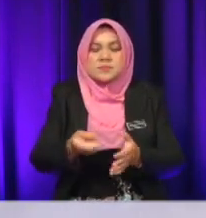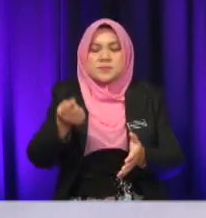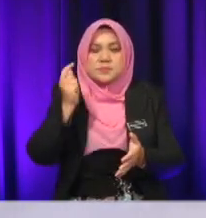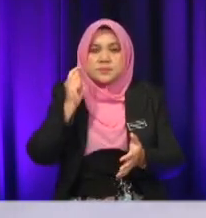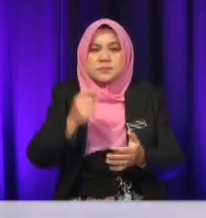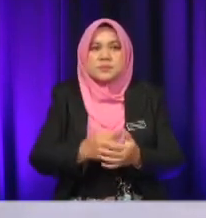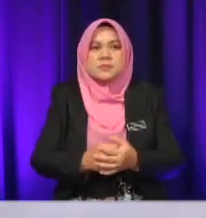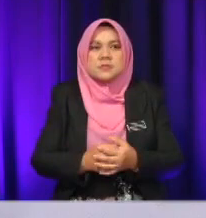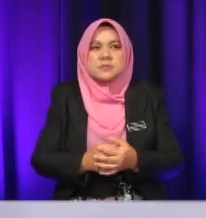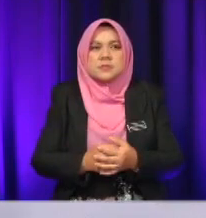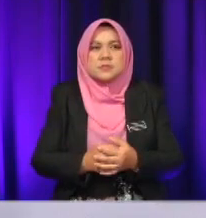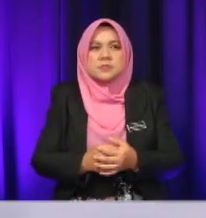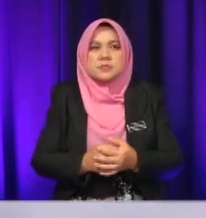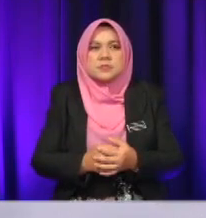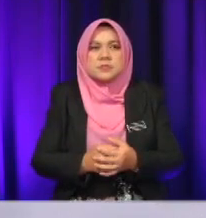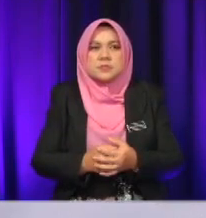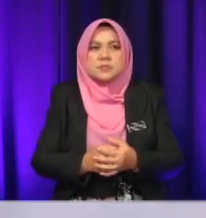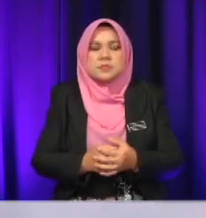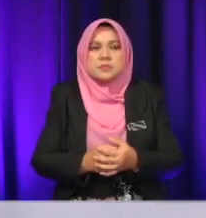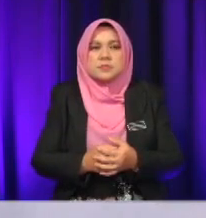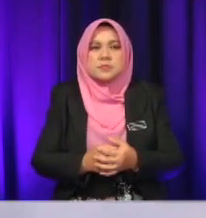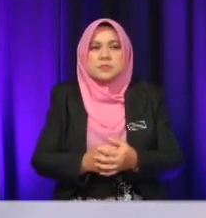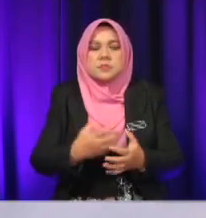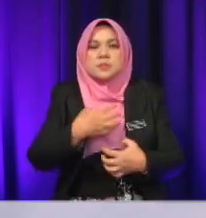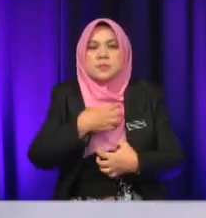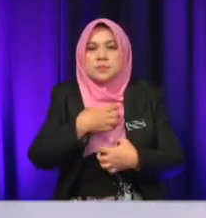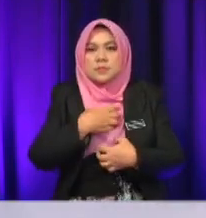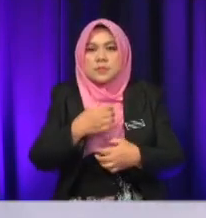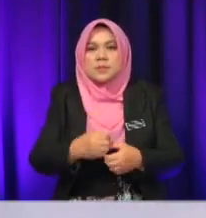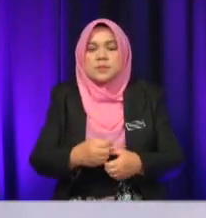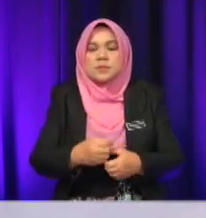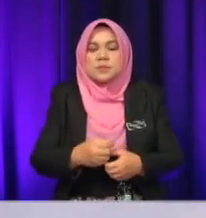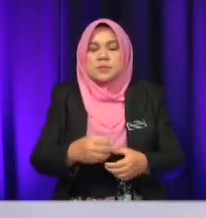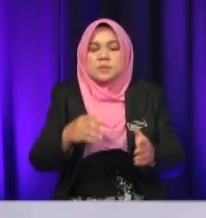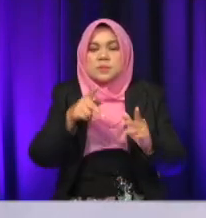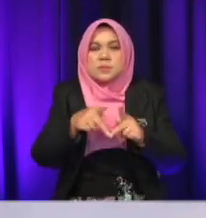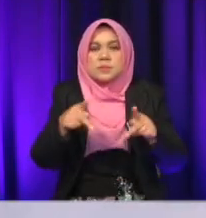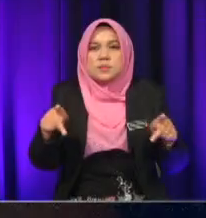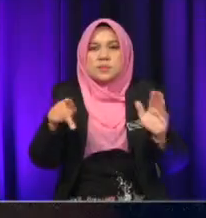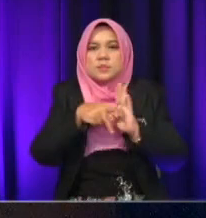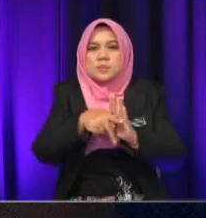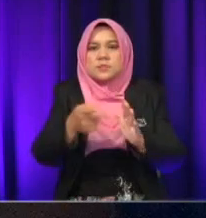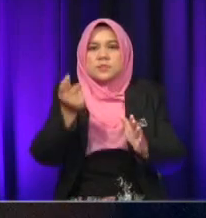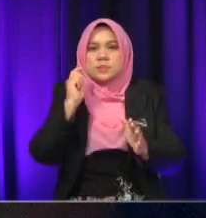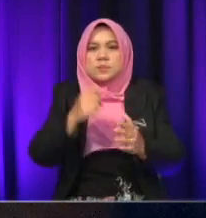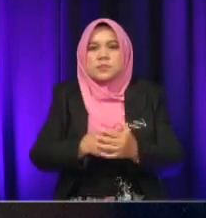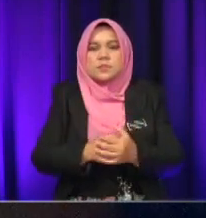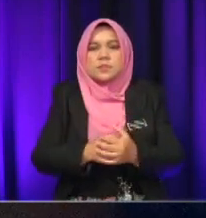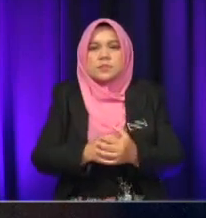memberi sedikit komen terhadap poster cikgu tadi? Oh, sudah semestinya,